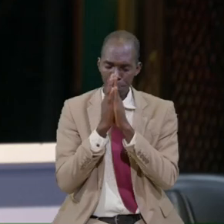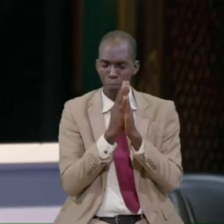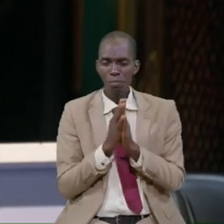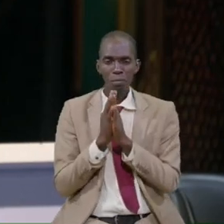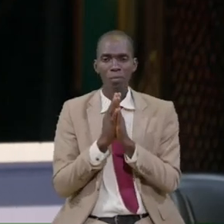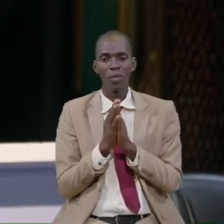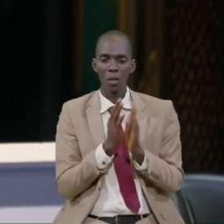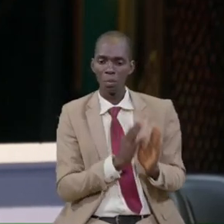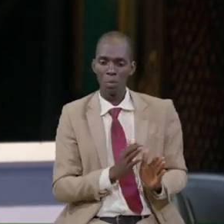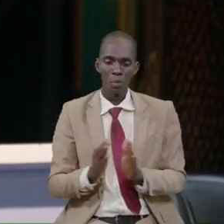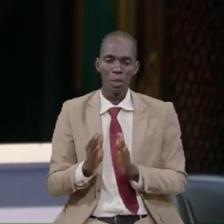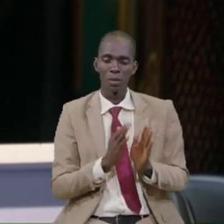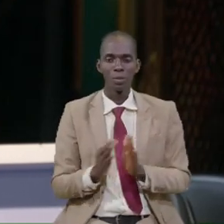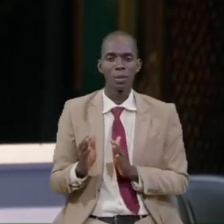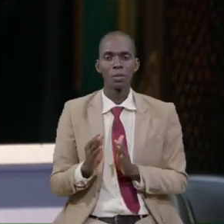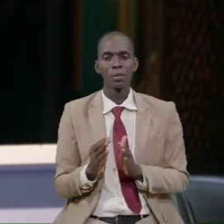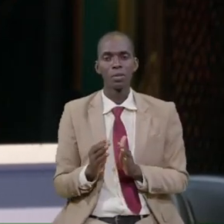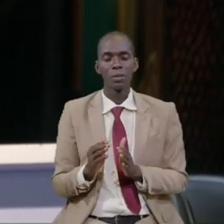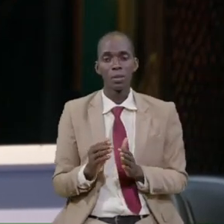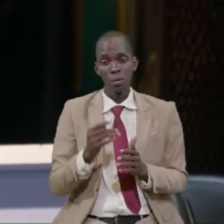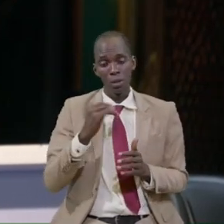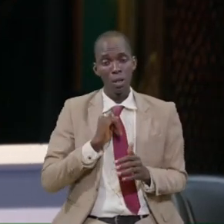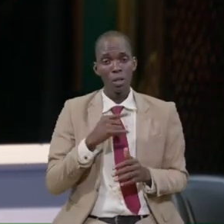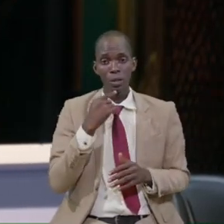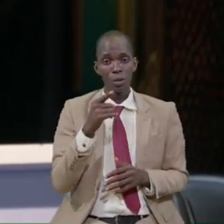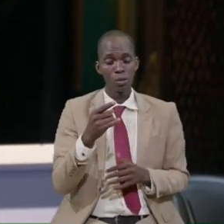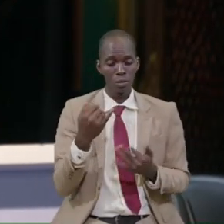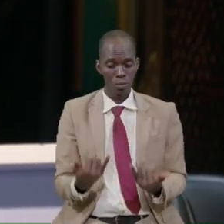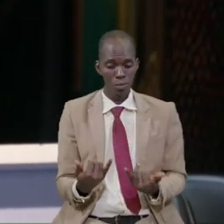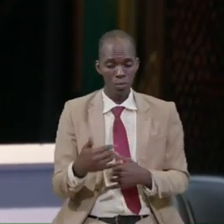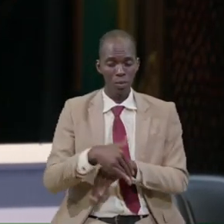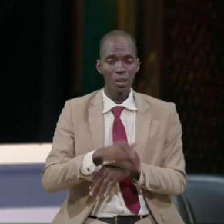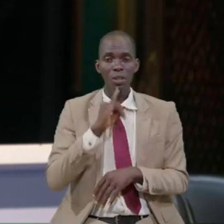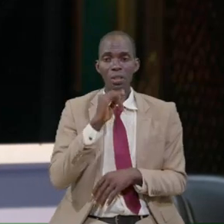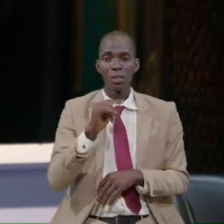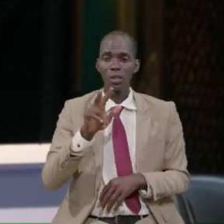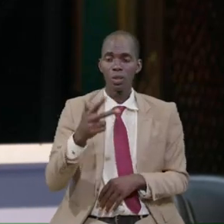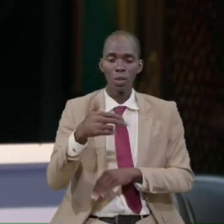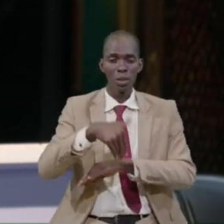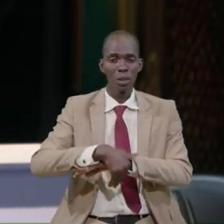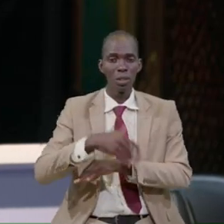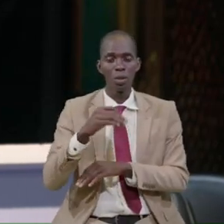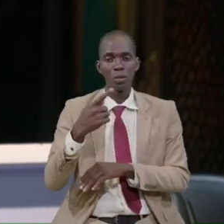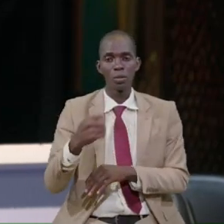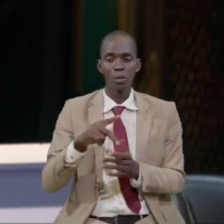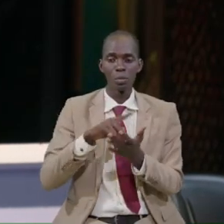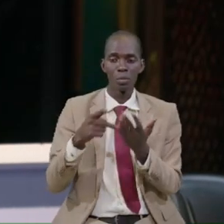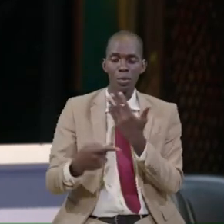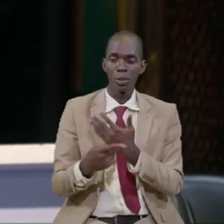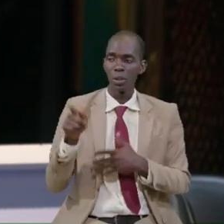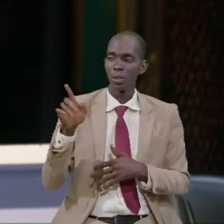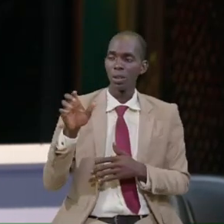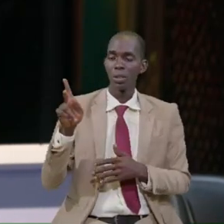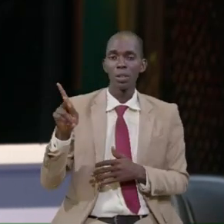Comme je vous l'avais dit, aujourd'hui, c'est la troisième soirée de Dissiqué. Dieu a préparé